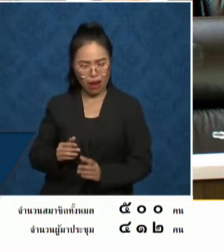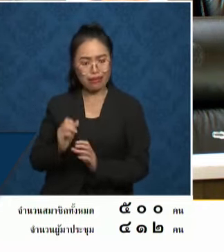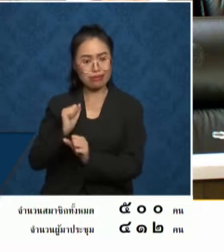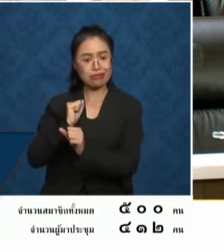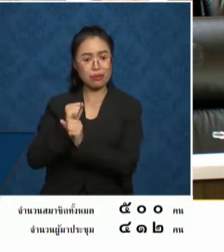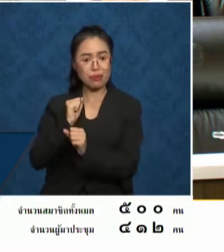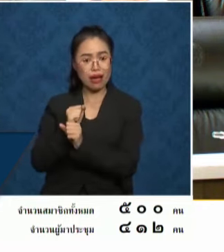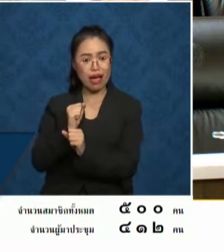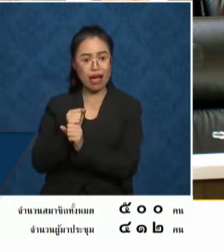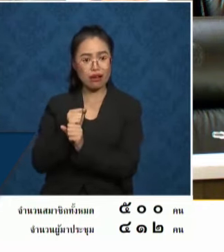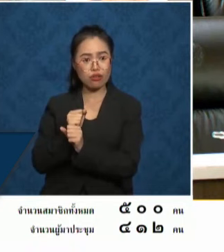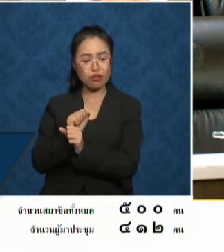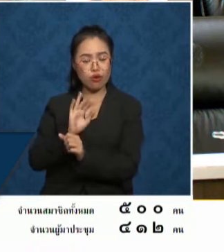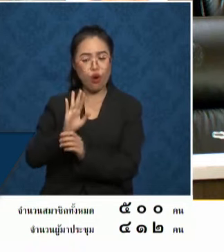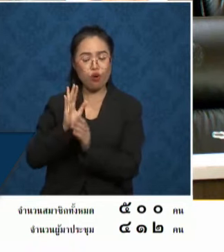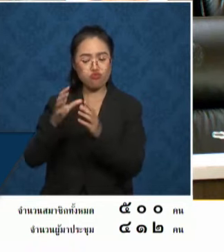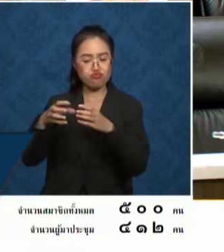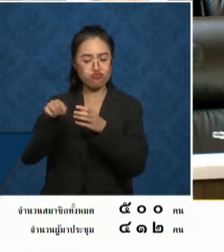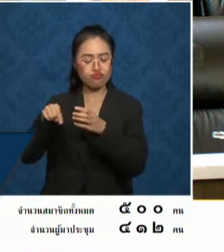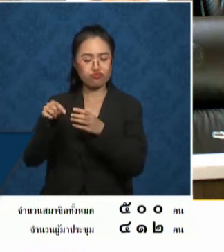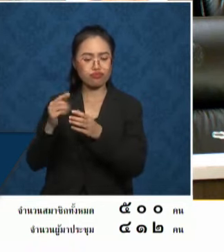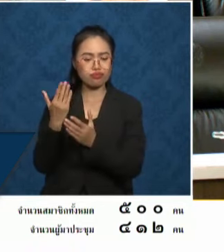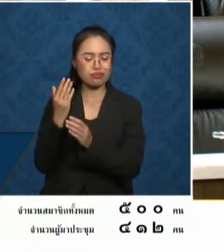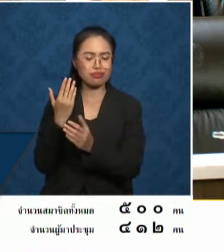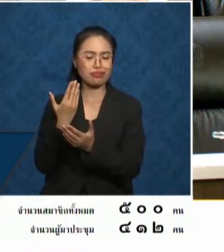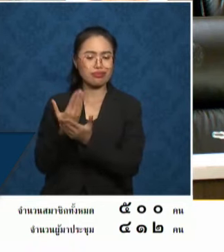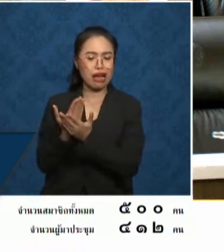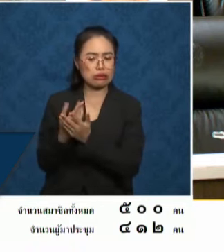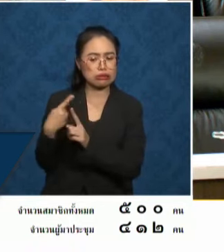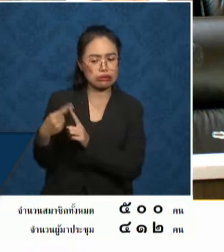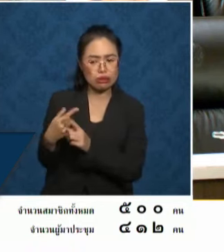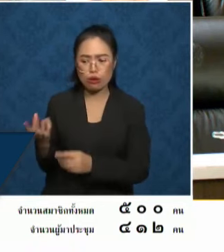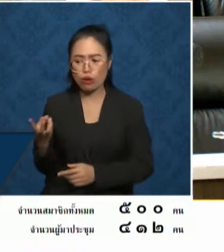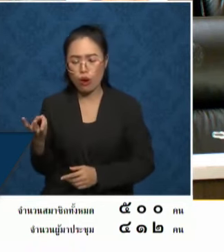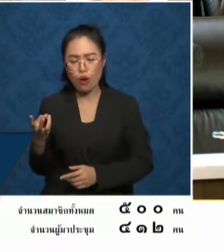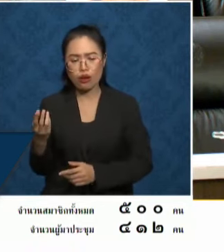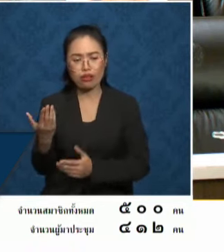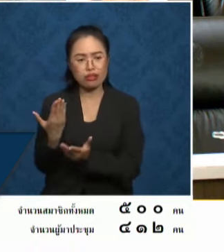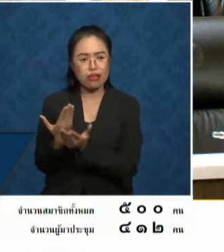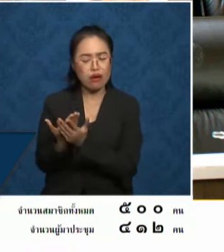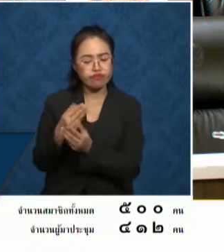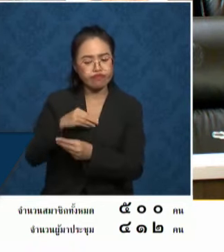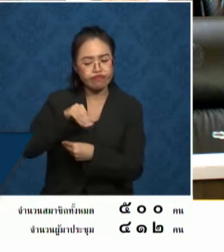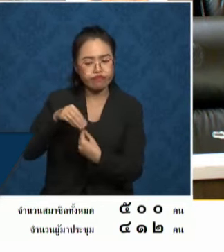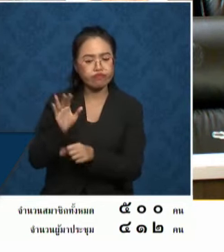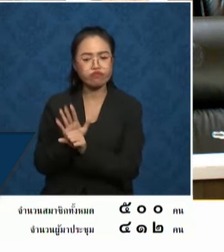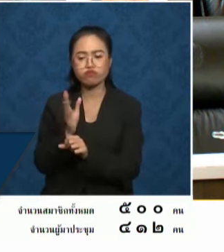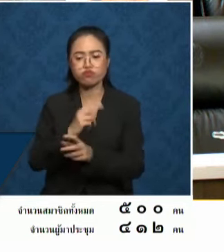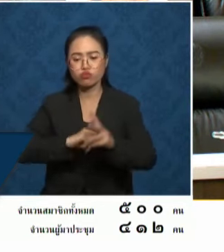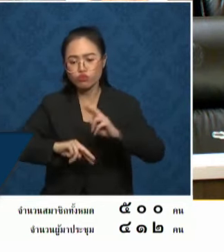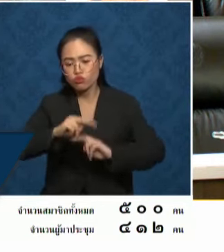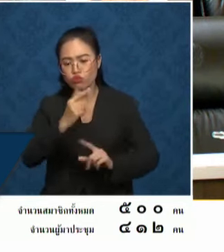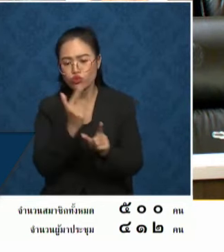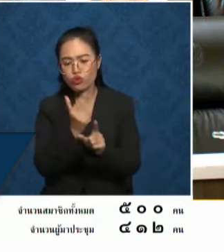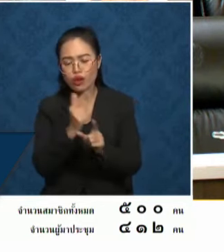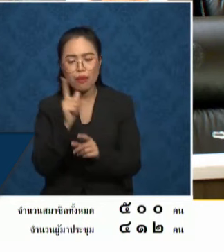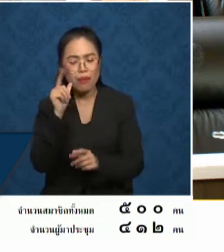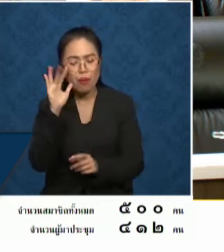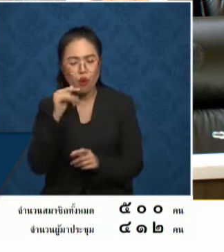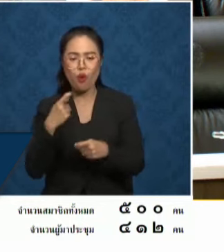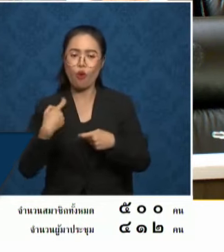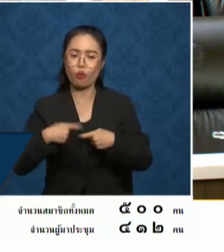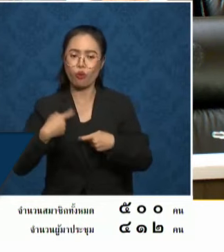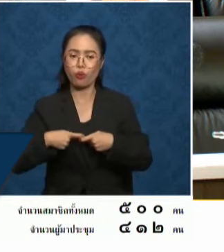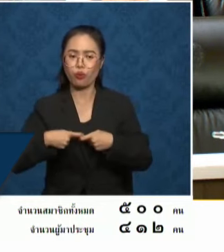เนี่ยส่วนใหญ่เป็นงานที่ที่ไม่มั่นคงเช่นนั้นหรอคะดังนั้นค่ะสวัสดิการของวัยทำ